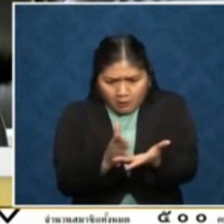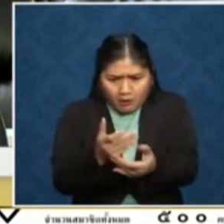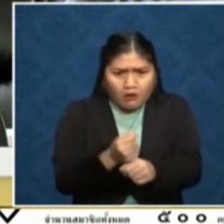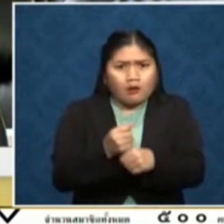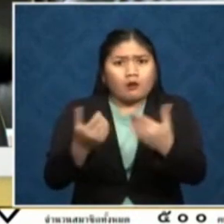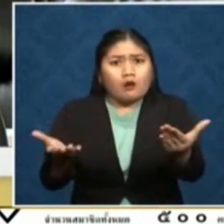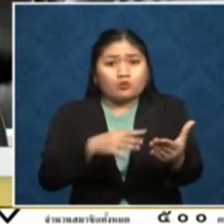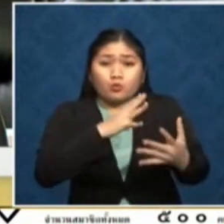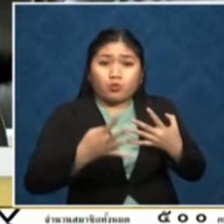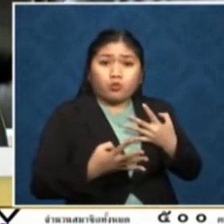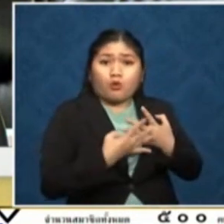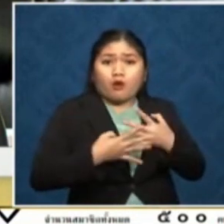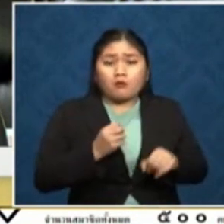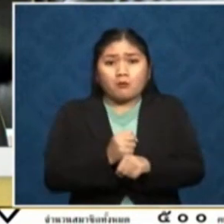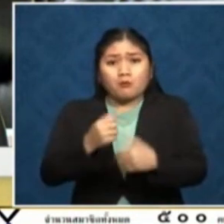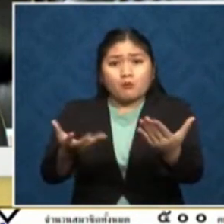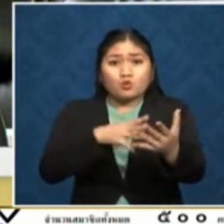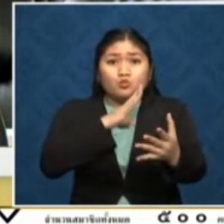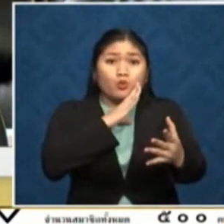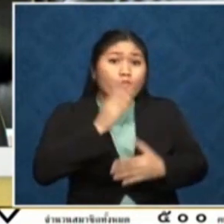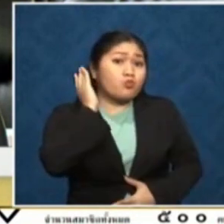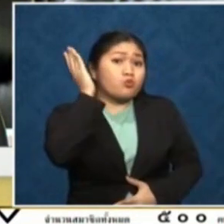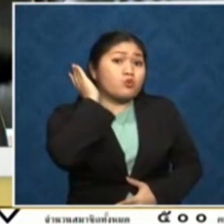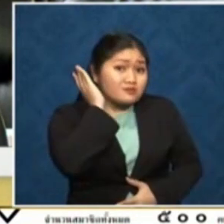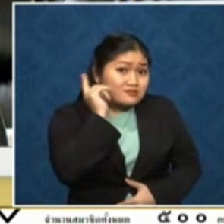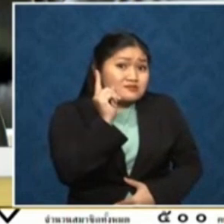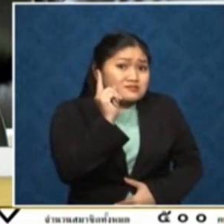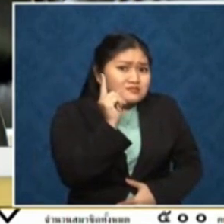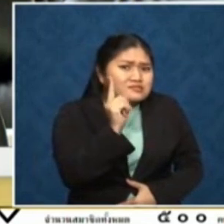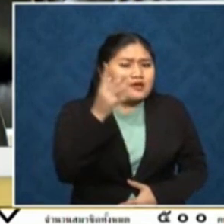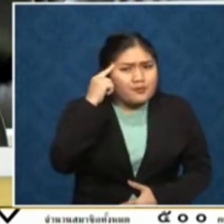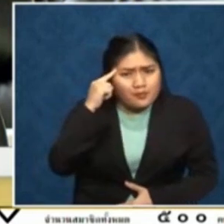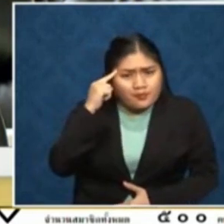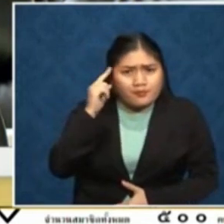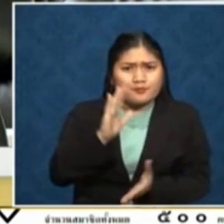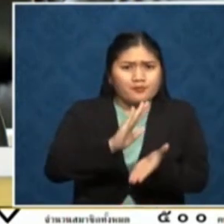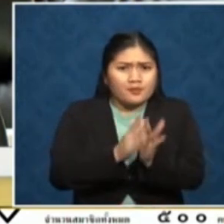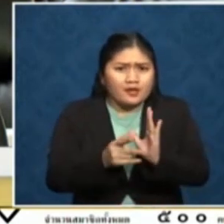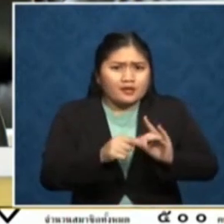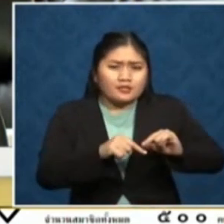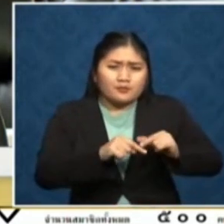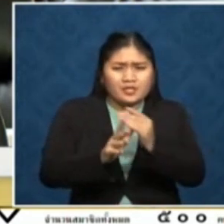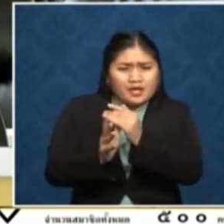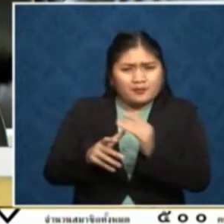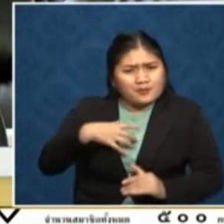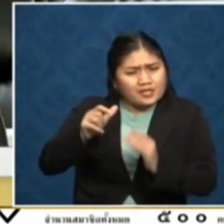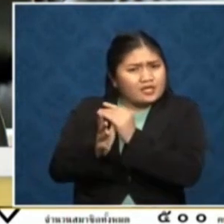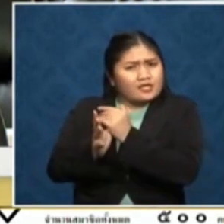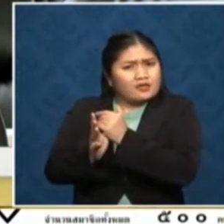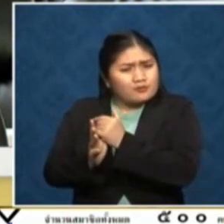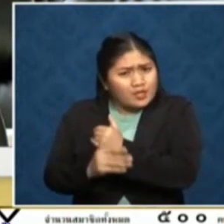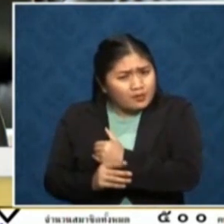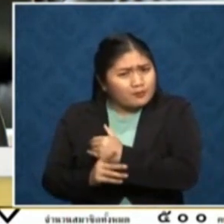การทำกิจกรรมร่วมกันน่ะมันจะแยกยังไงการคุมขังกรณีผู้ต้องขังชายข้ามเพ